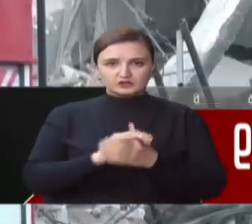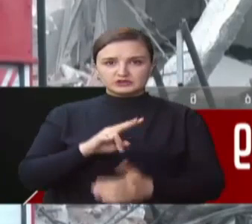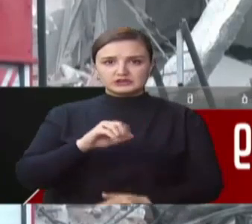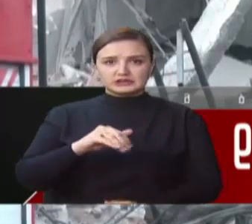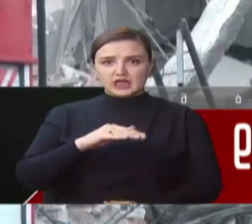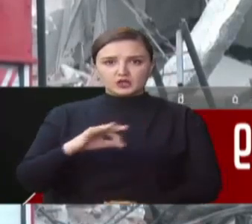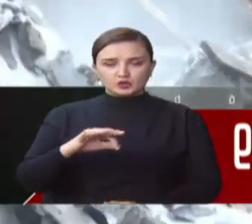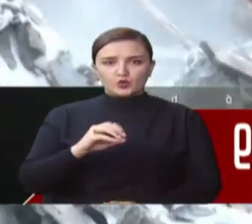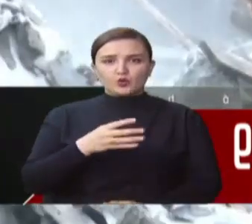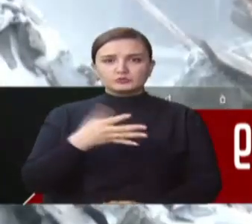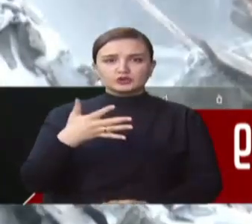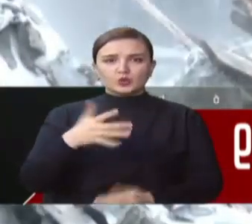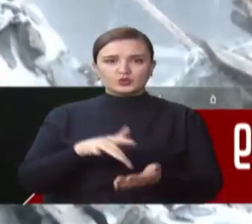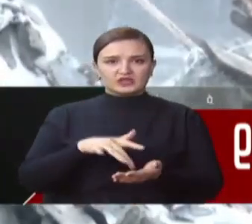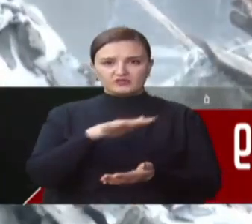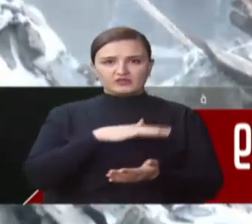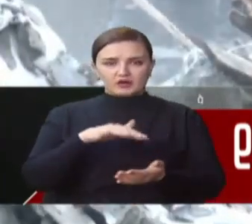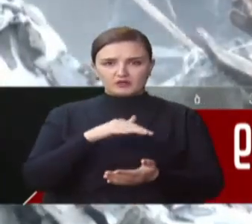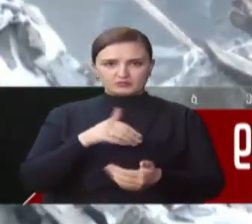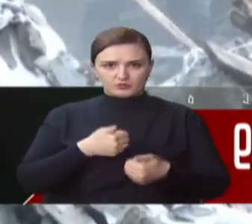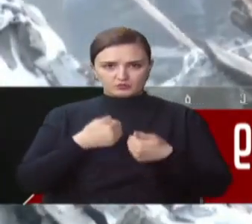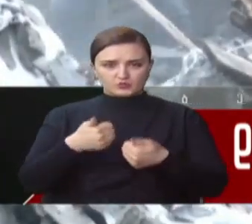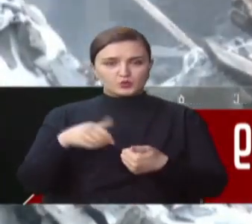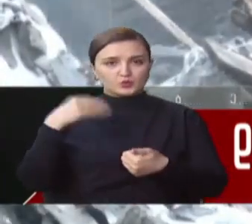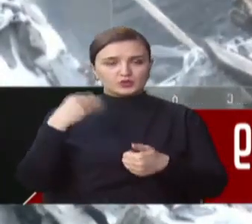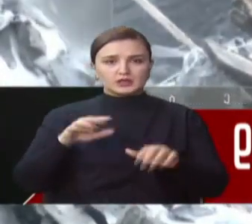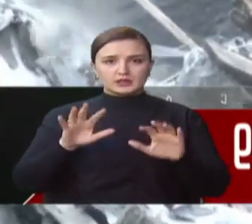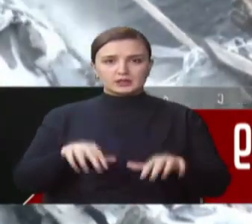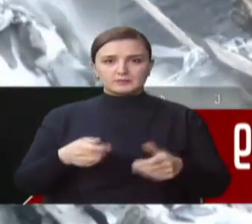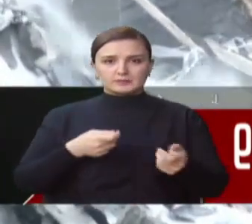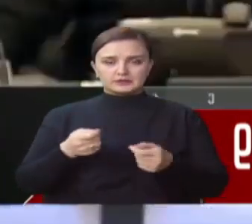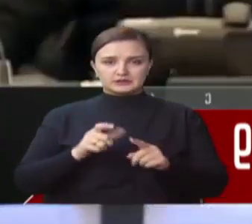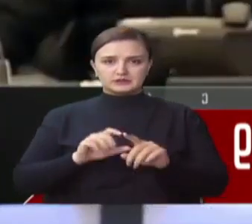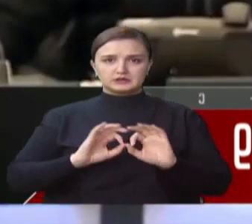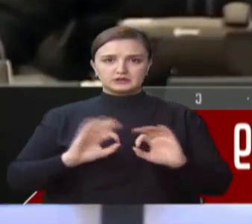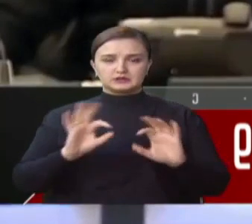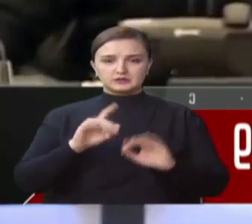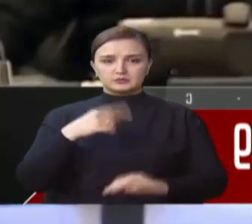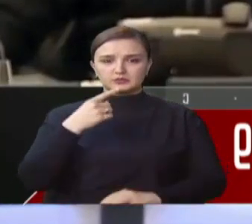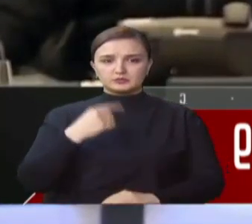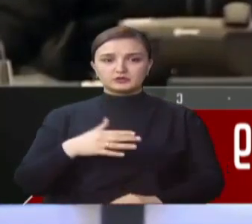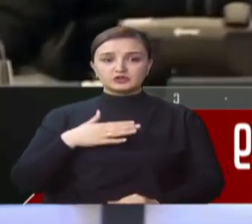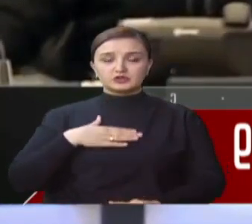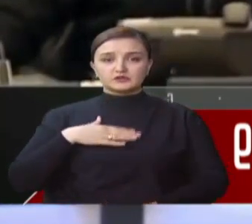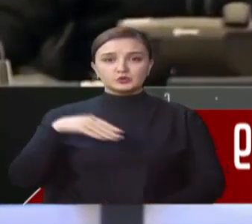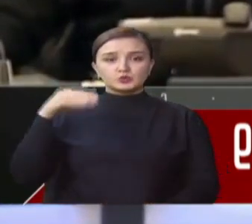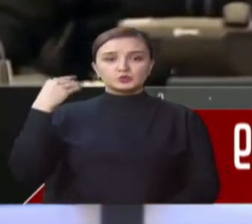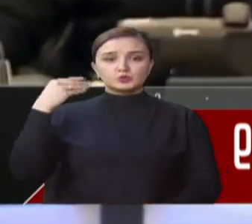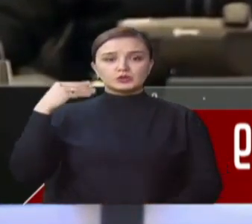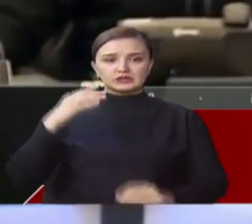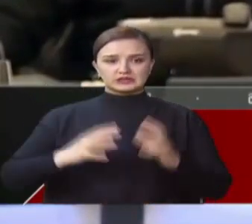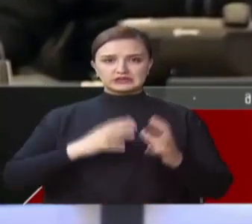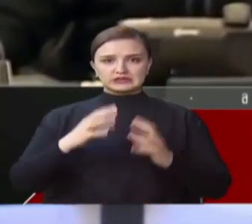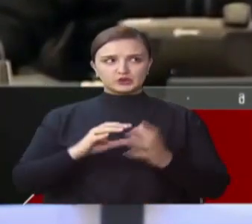45 ქვეყანას სთავაზობს. Ამის შესახებ განცხადება თურქეთის პრეზიდენტმა გააკეთა. Ჩვენს ქვეყანას